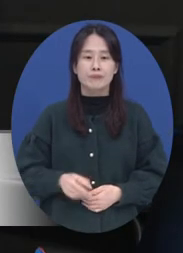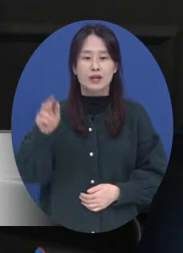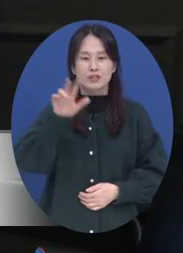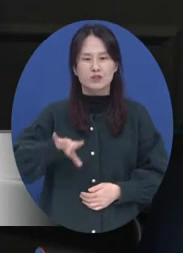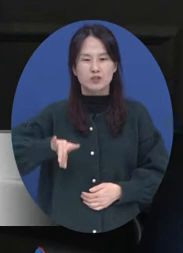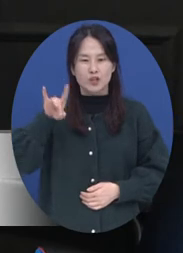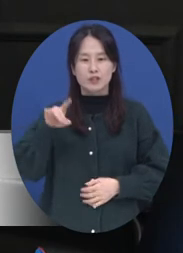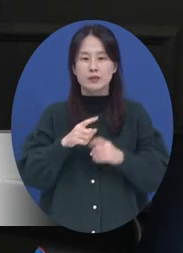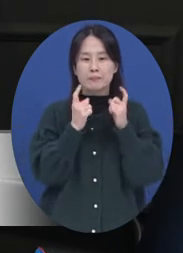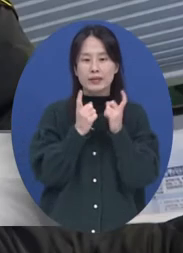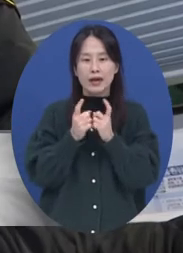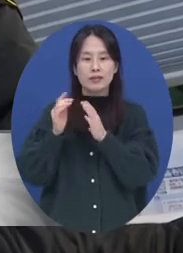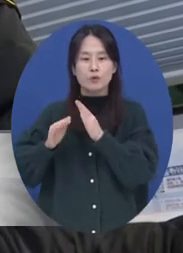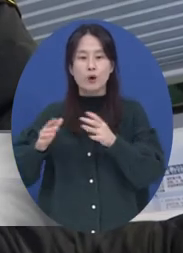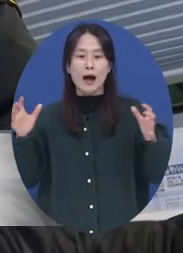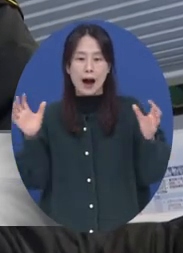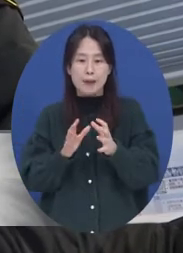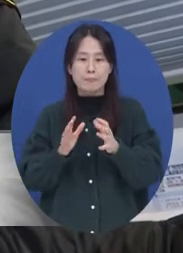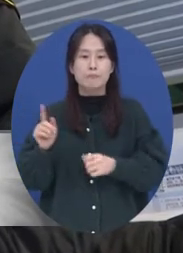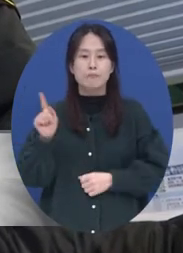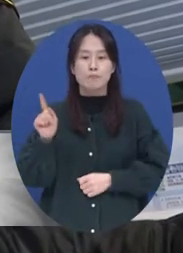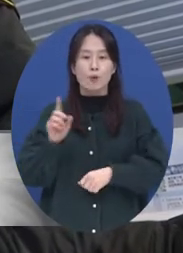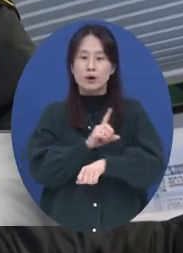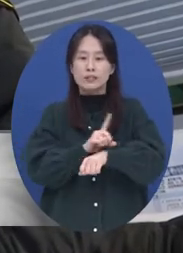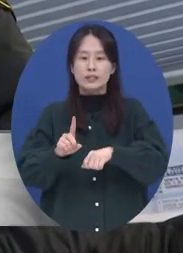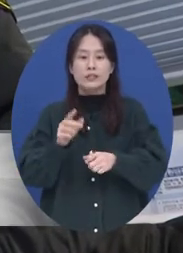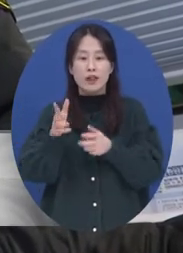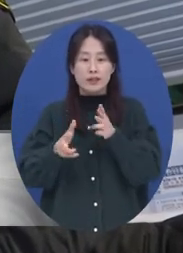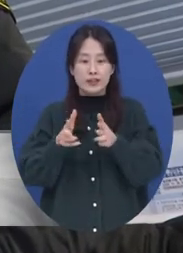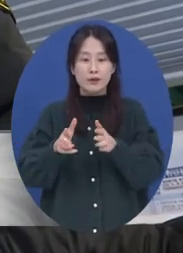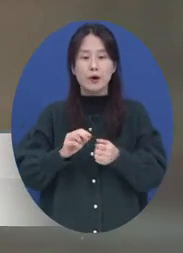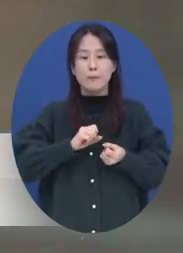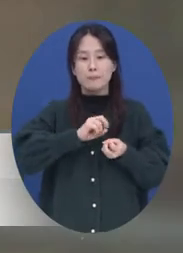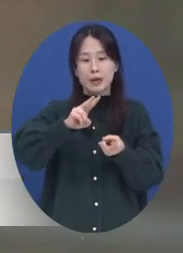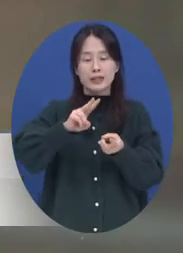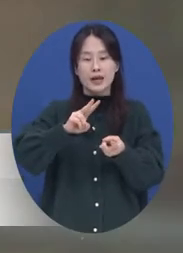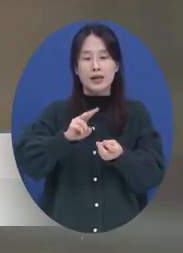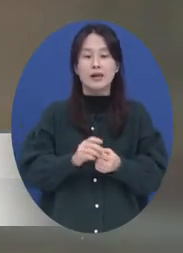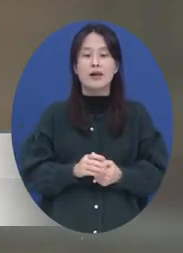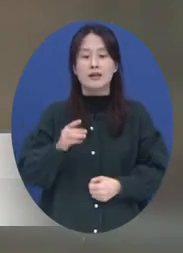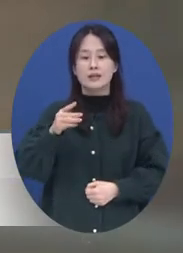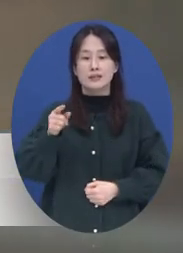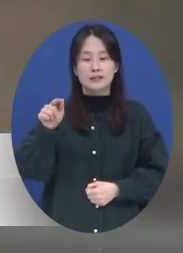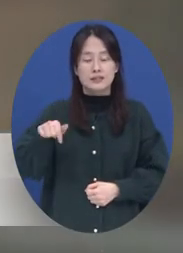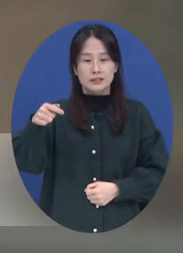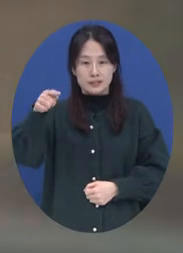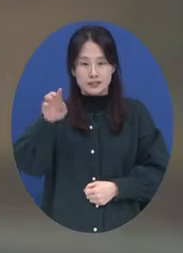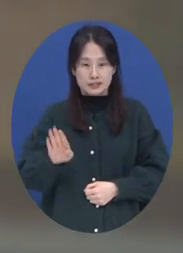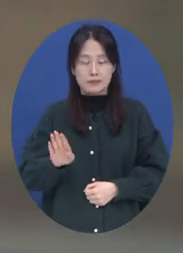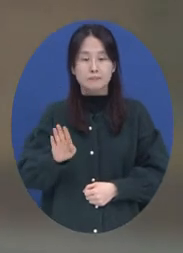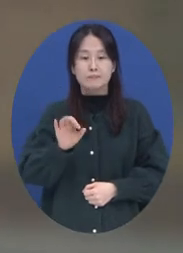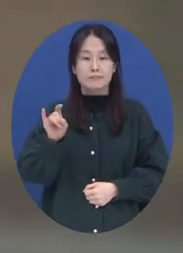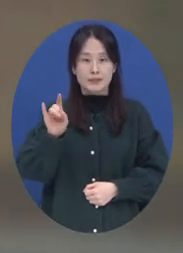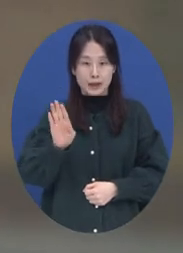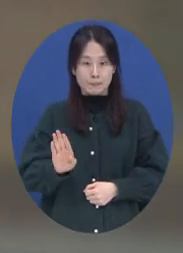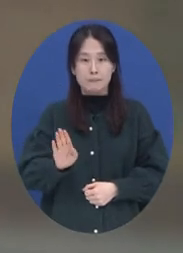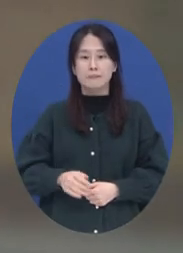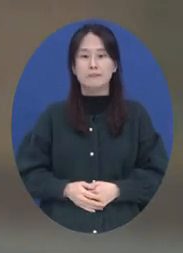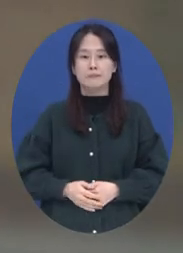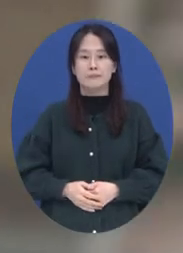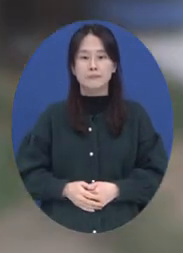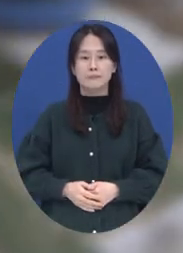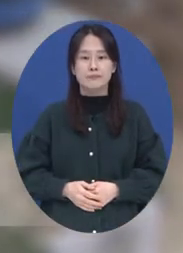전국 최초 민관 협력으로 추진된 디지털 플랫폼 사업이 자 배달앱 시장의 새 지평을 연 경기도 00 배달의 배달